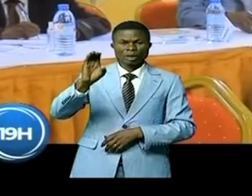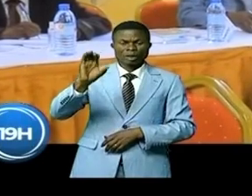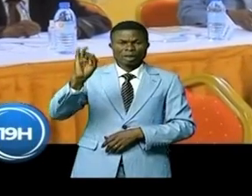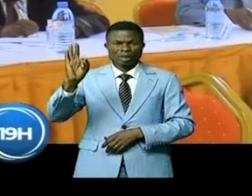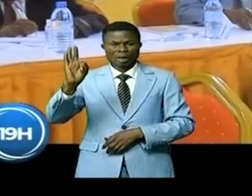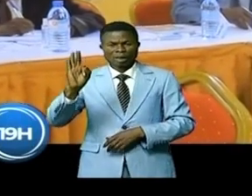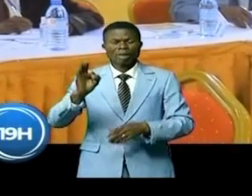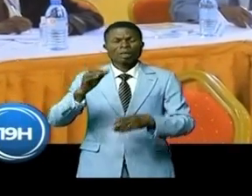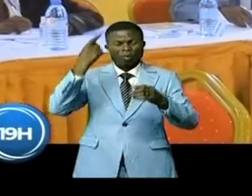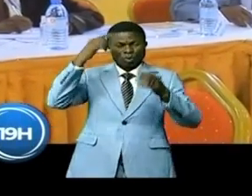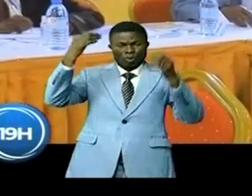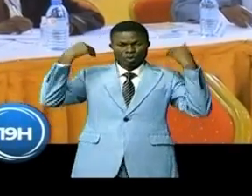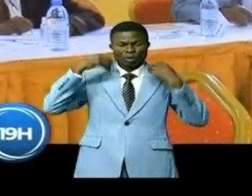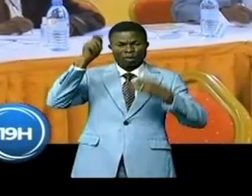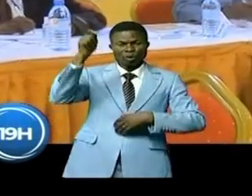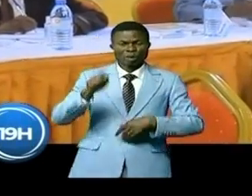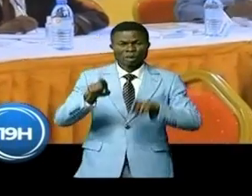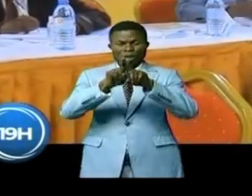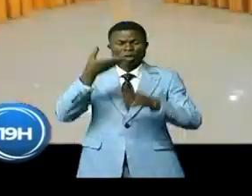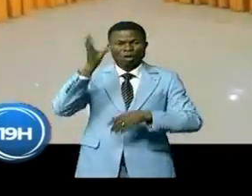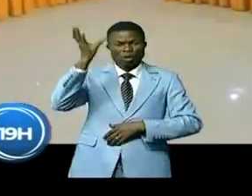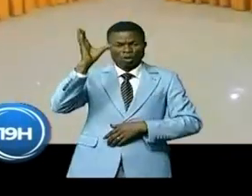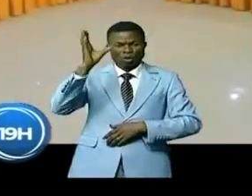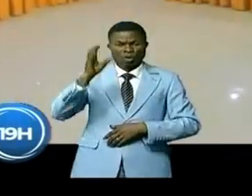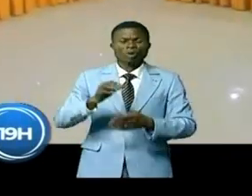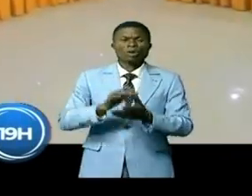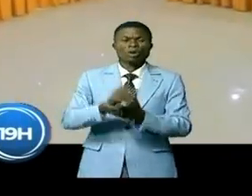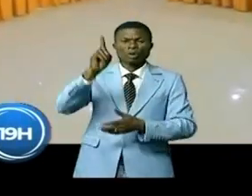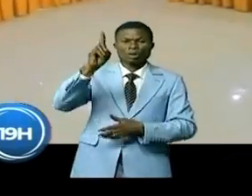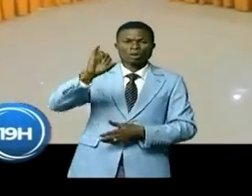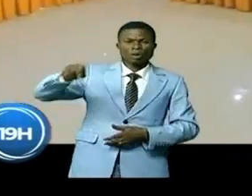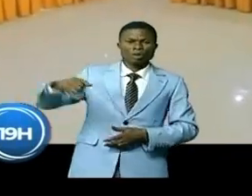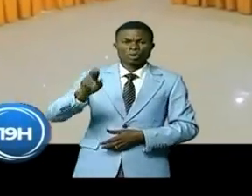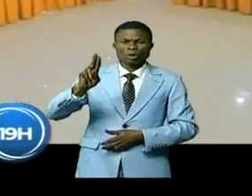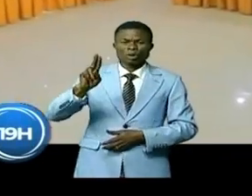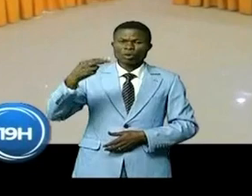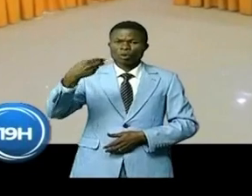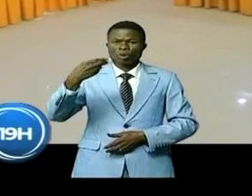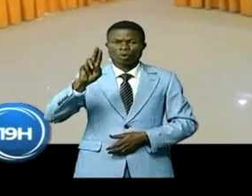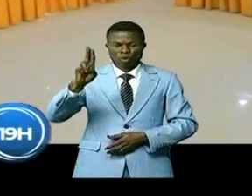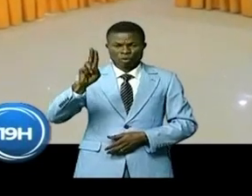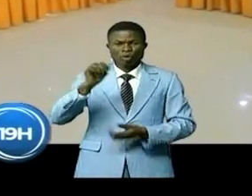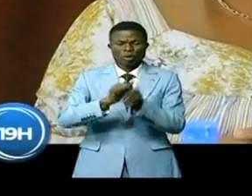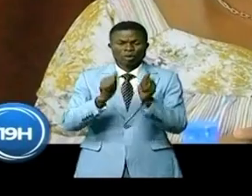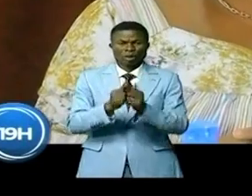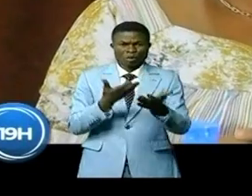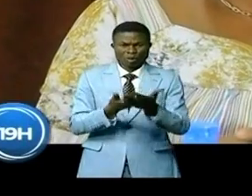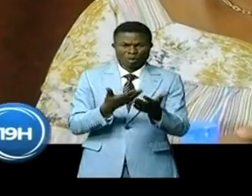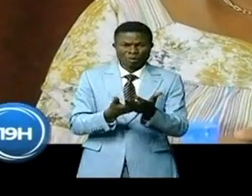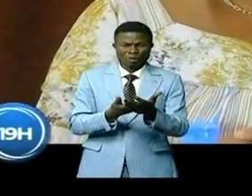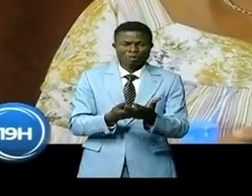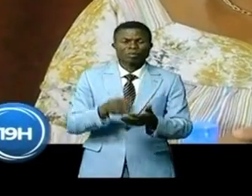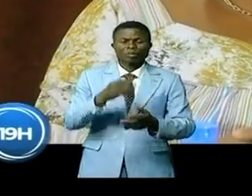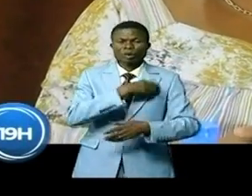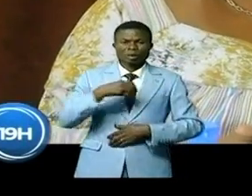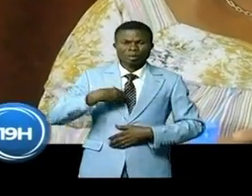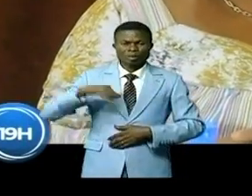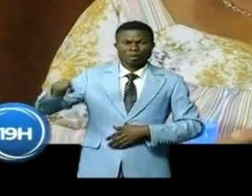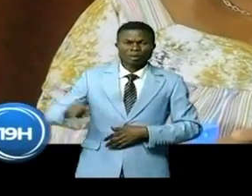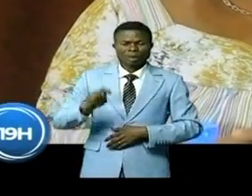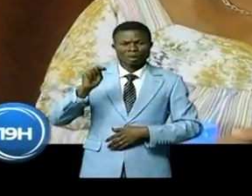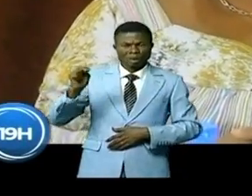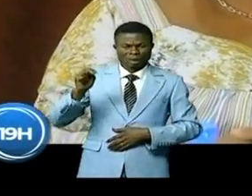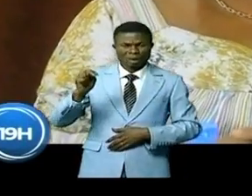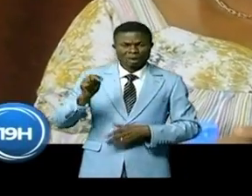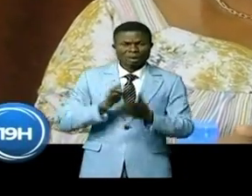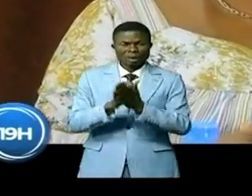l'attention des autorités militaires et coutumières des Djougou pour la gestion et la sécurité des sites déplacés. Pour Madame Jean Alacha,